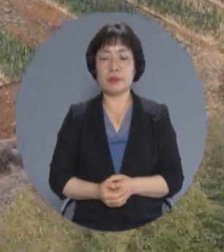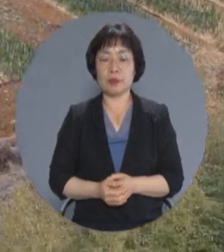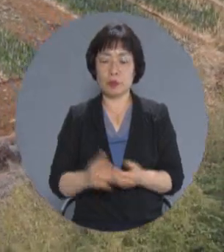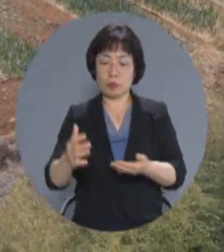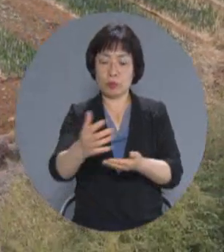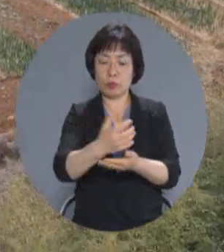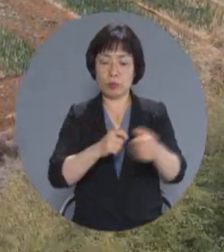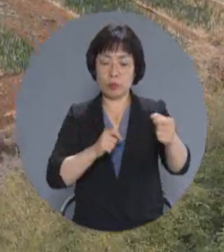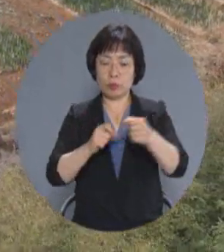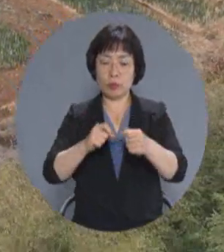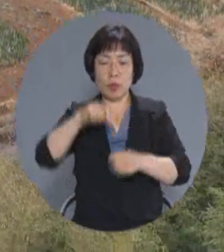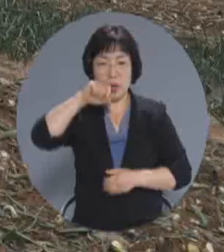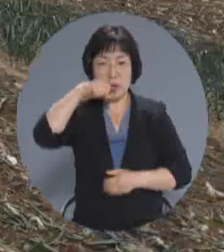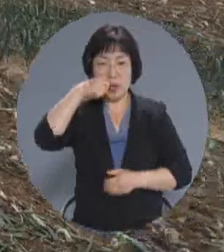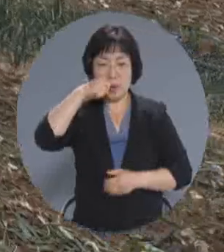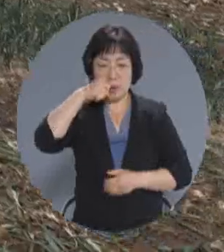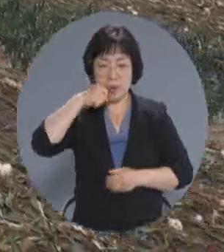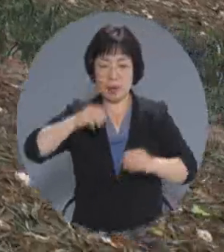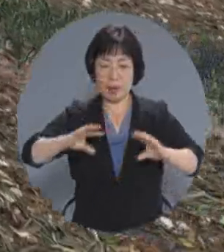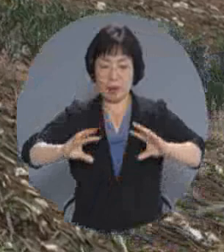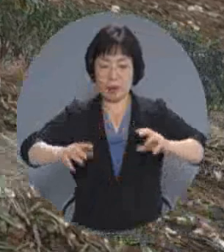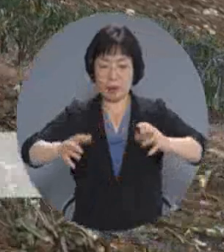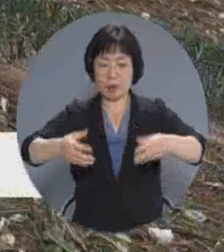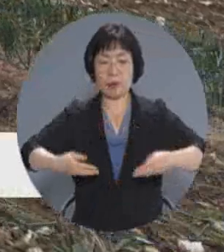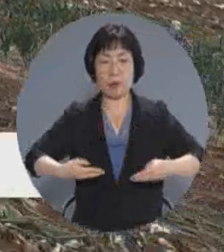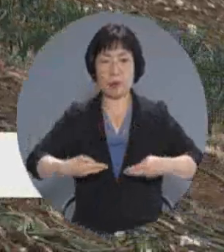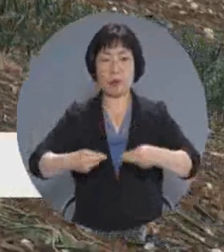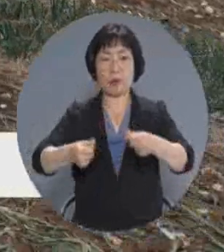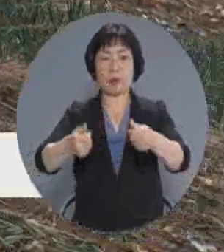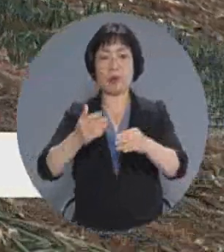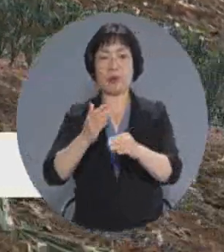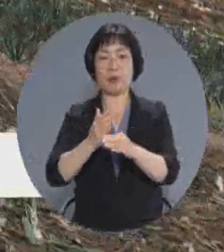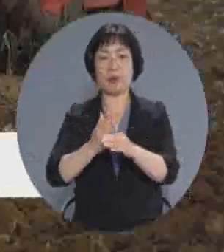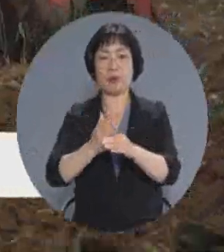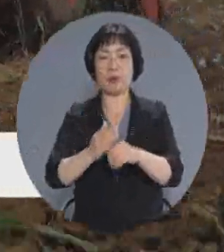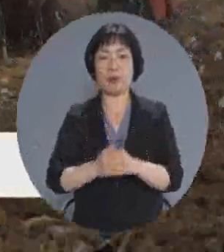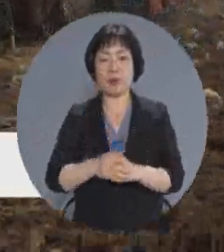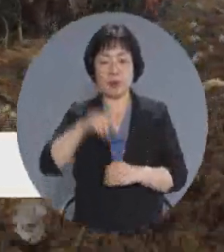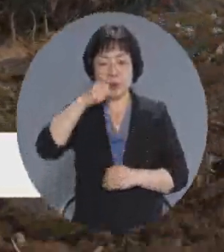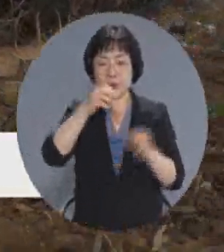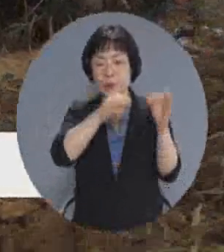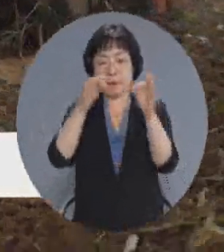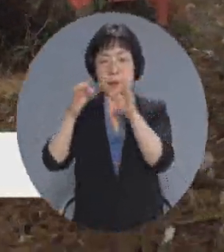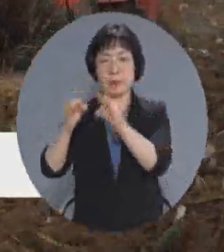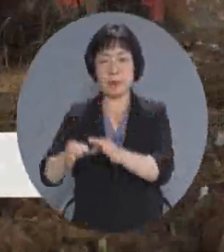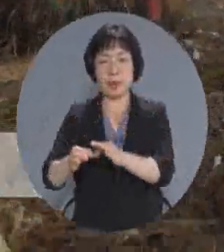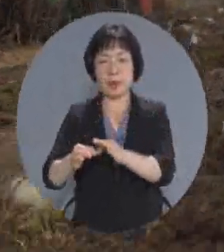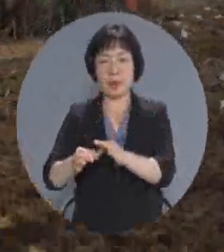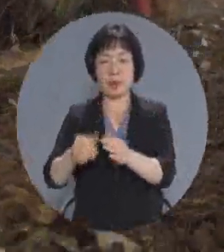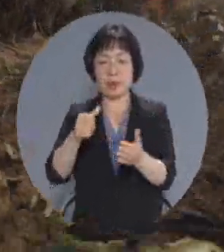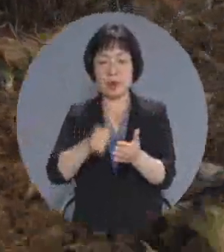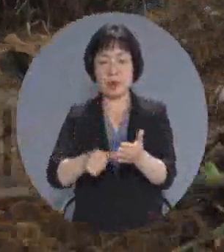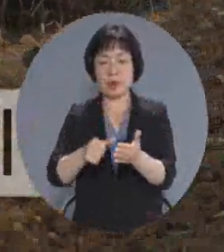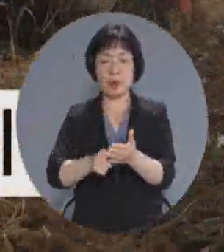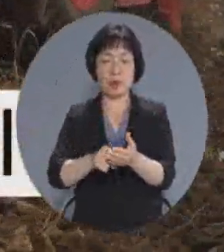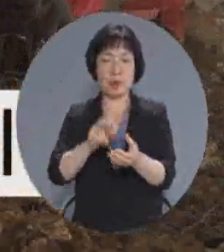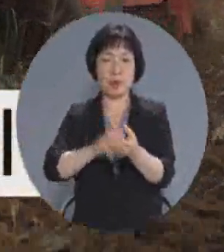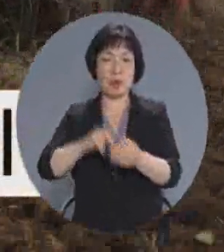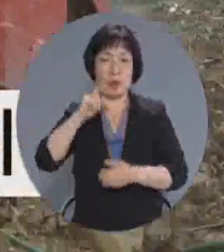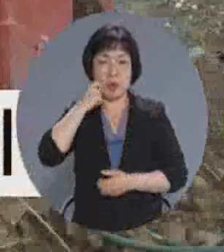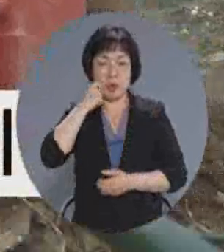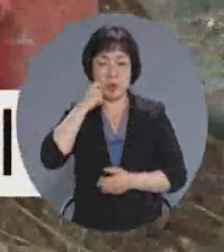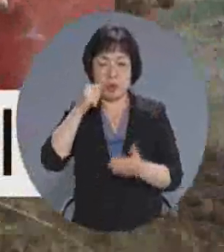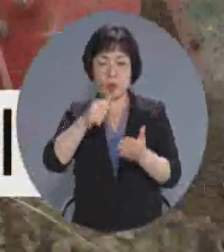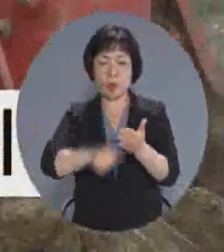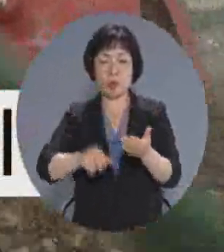수확을 앞둔 조생종 양파가 트랙터 바퀴에 힘없이 갈려나갑니다. 양파값 폭락으로 제값을 받을 수 없다 보니